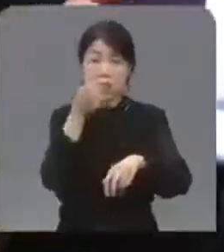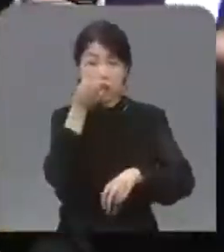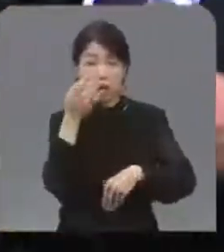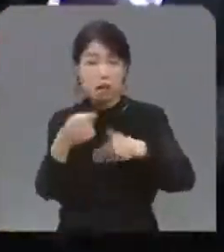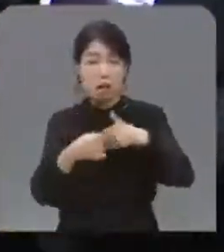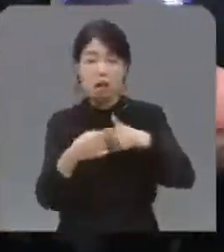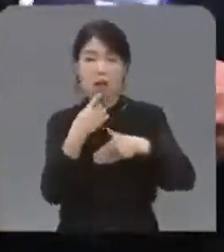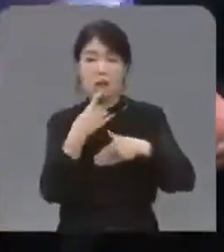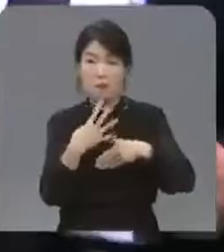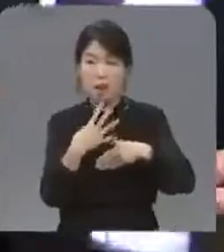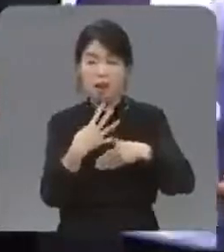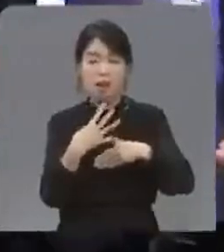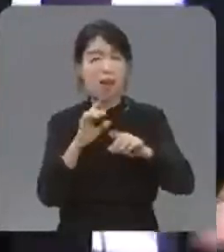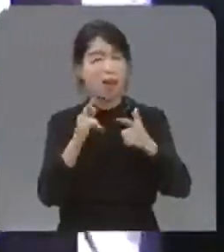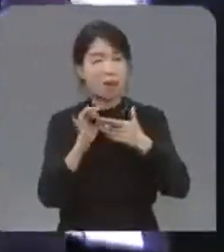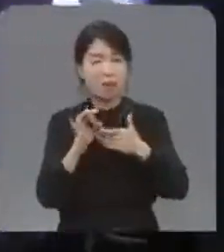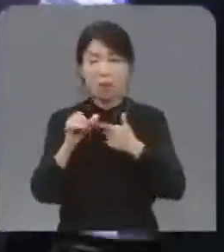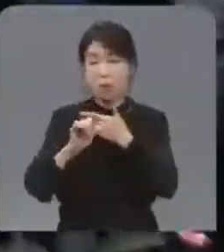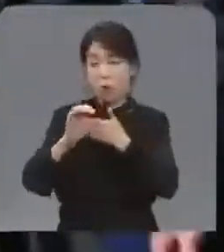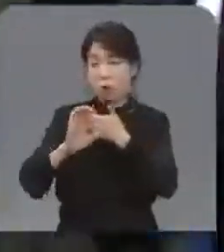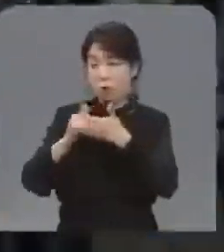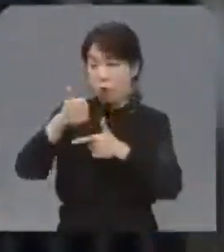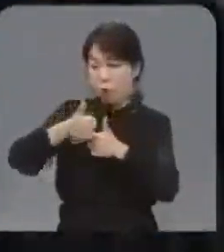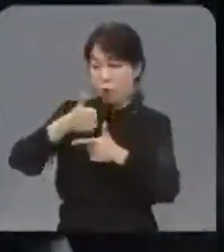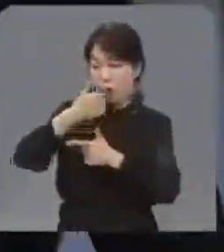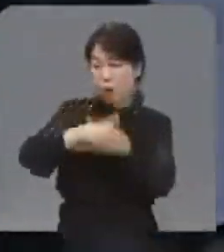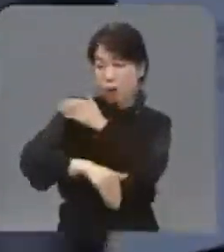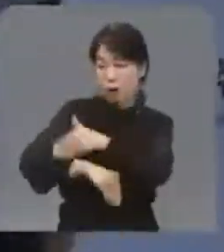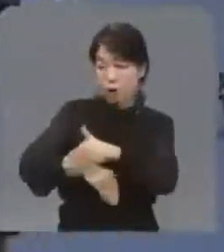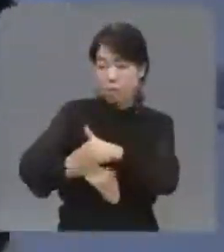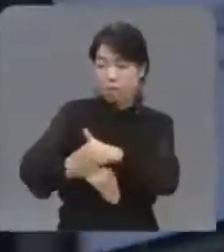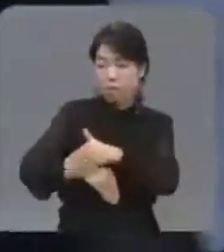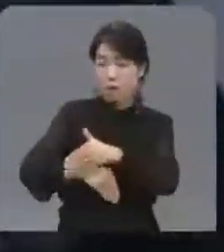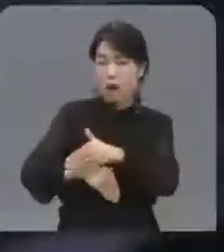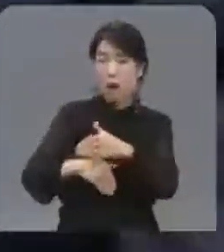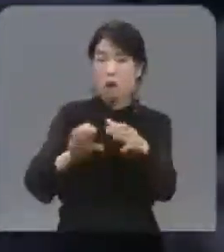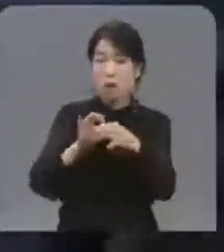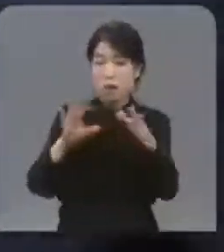보여주기식에 그칠 것인지, 호남 소외를 뛰어넘는 균형 발전으로